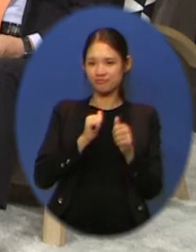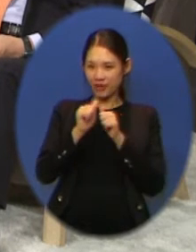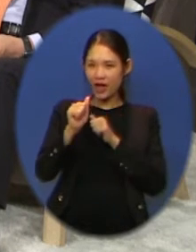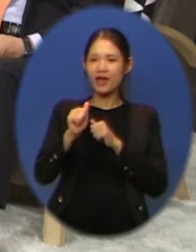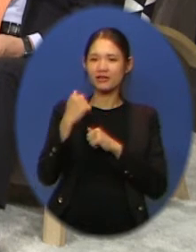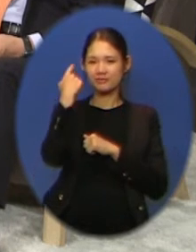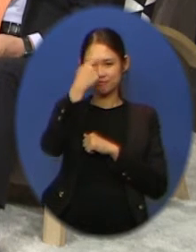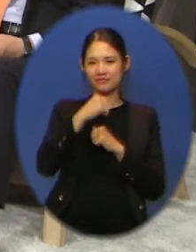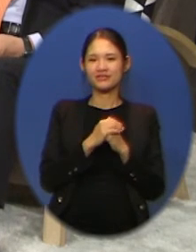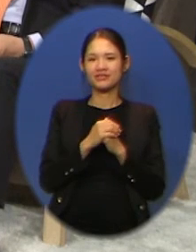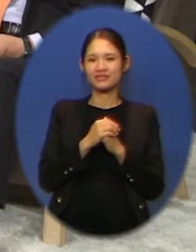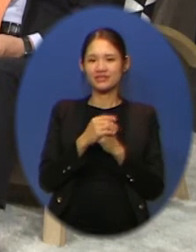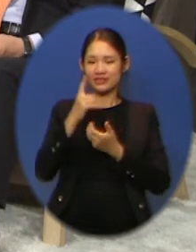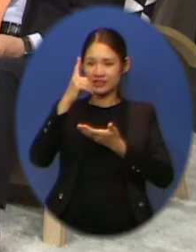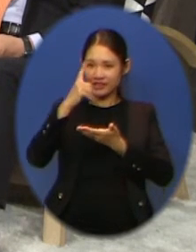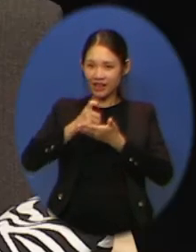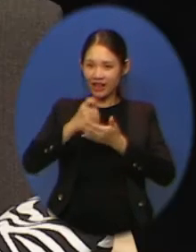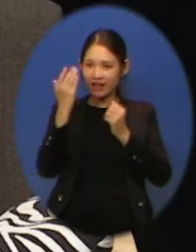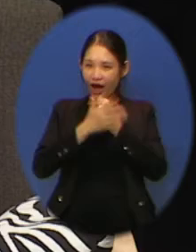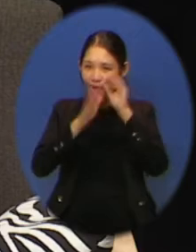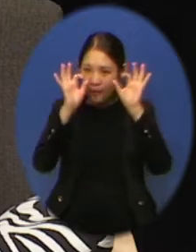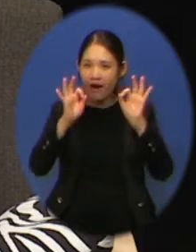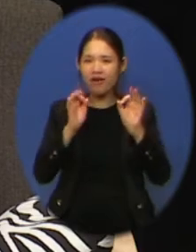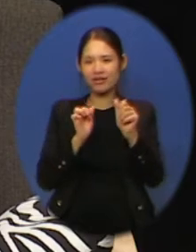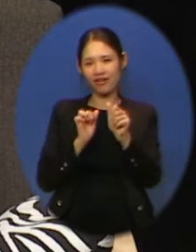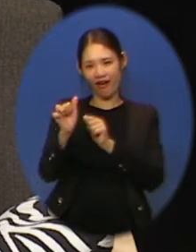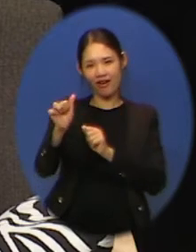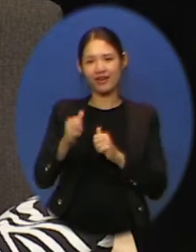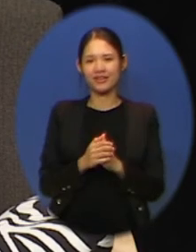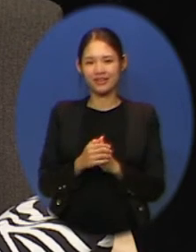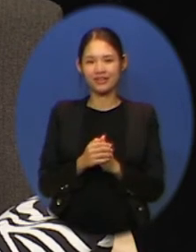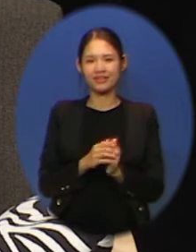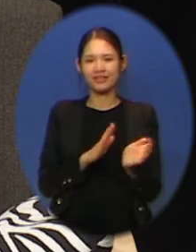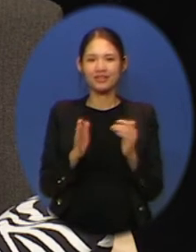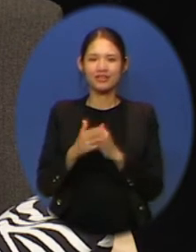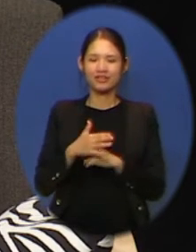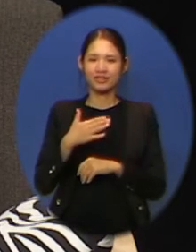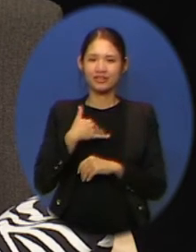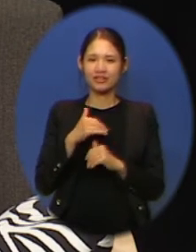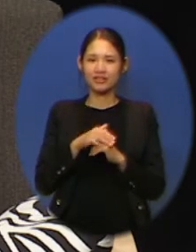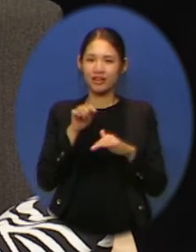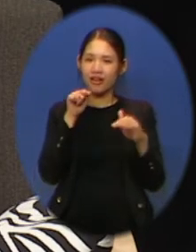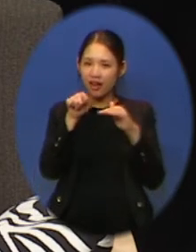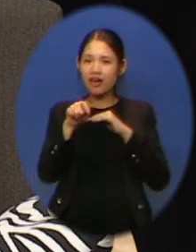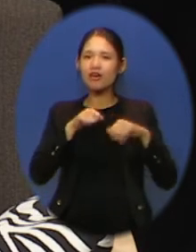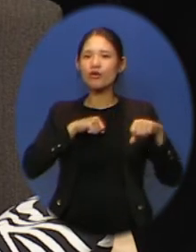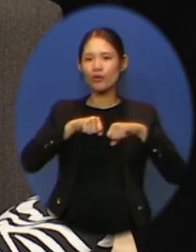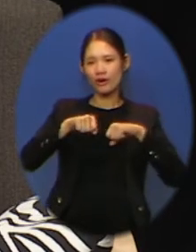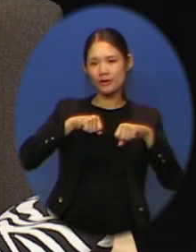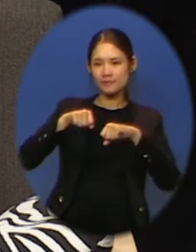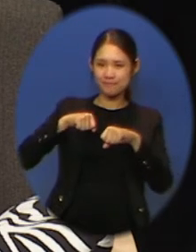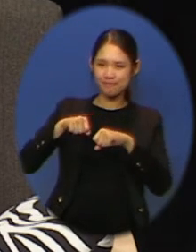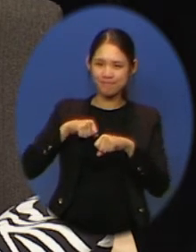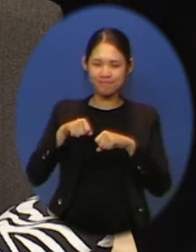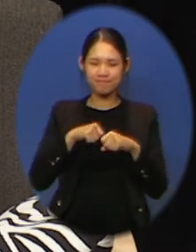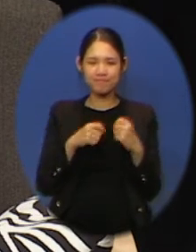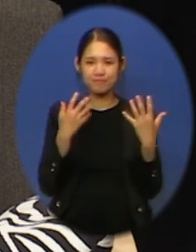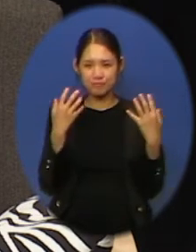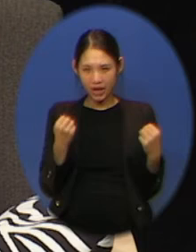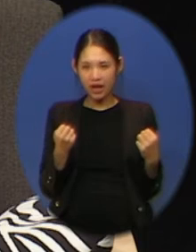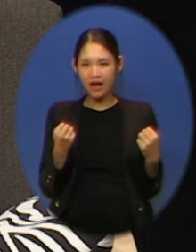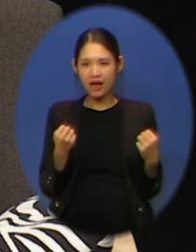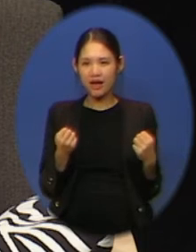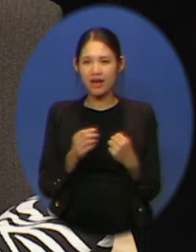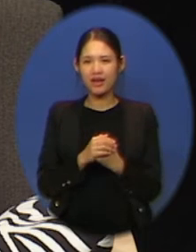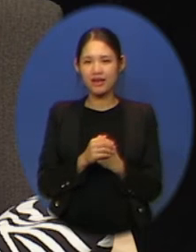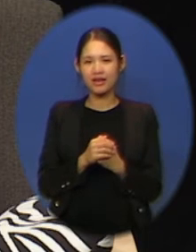저도 봤습니다. 네. 잘생기셨어요. 아니 어이구 이래갖고는 또 제가 활동을